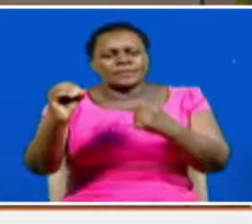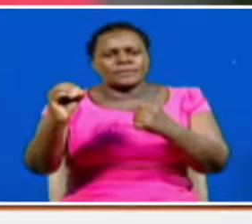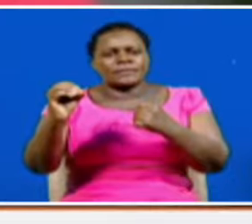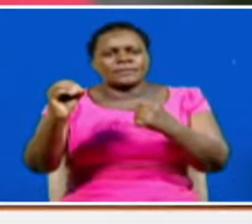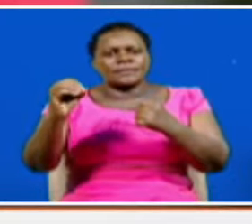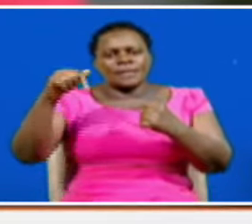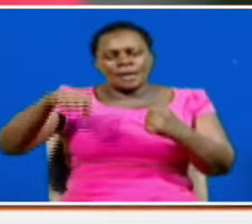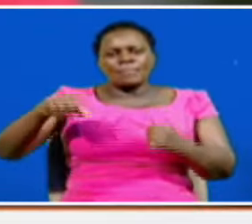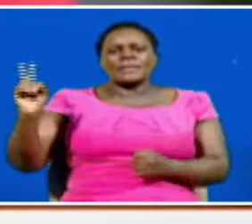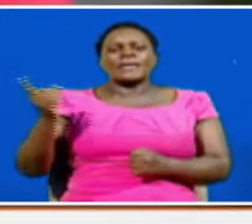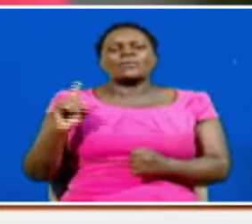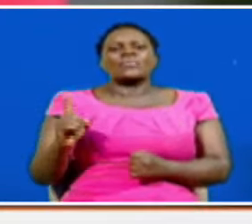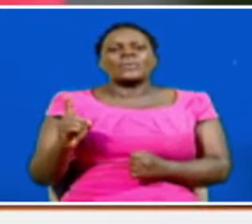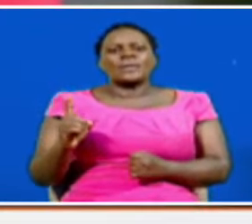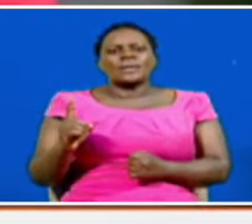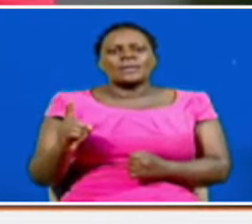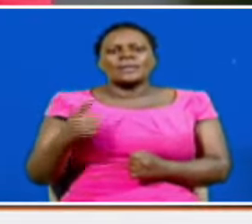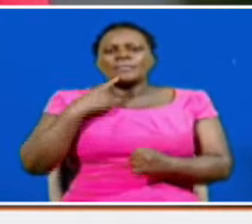180.38 jijini Nairobi,